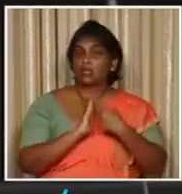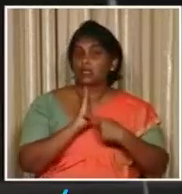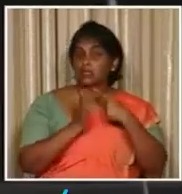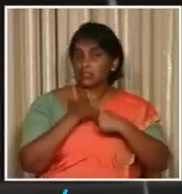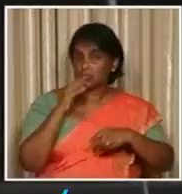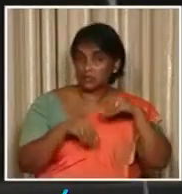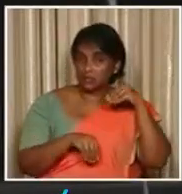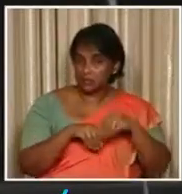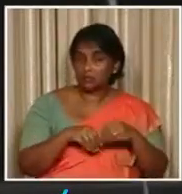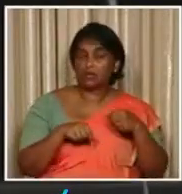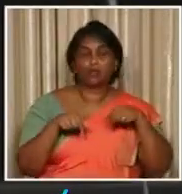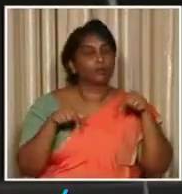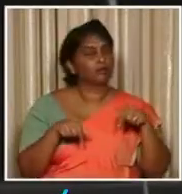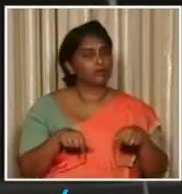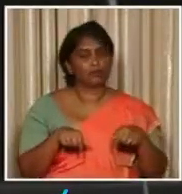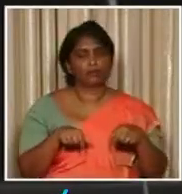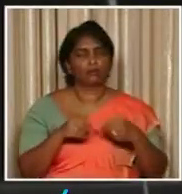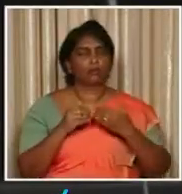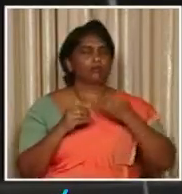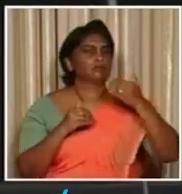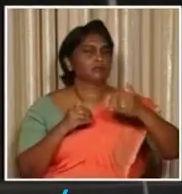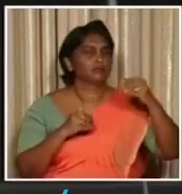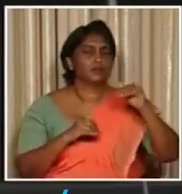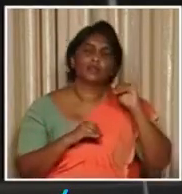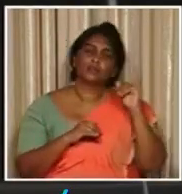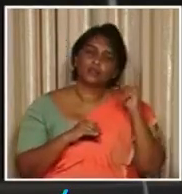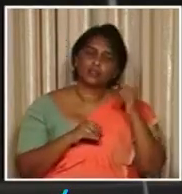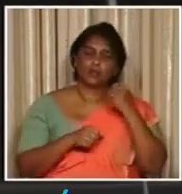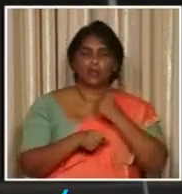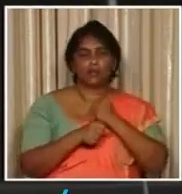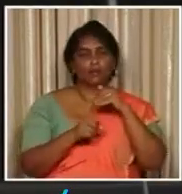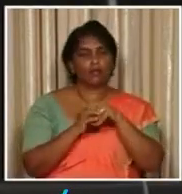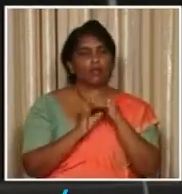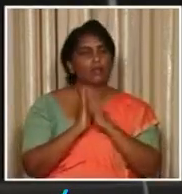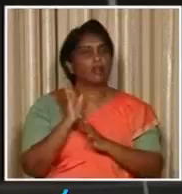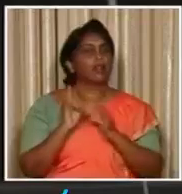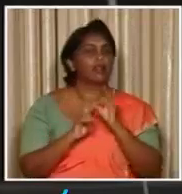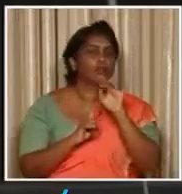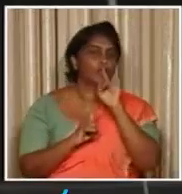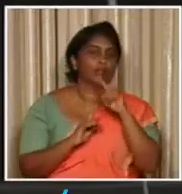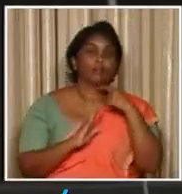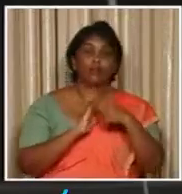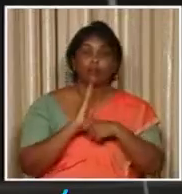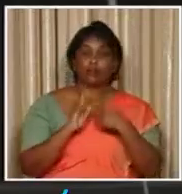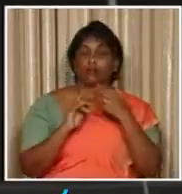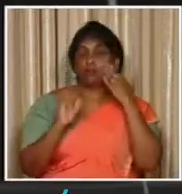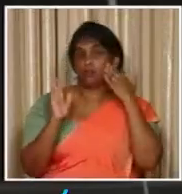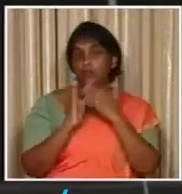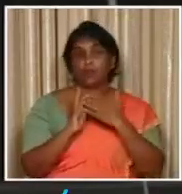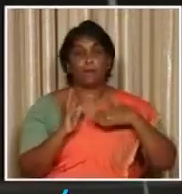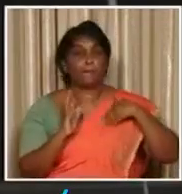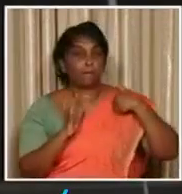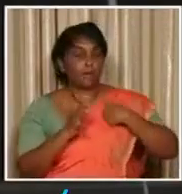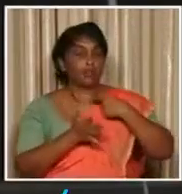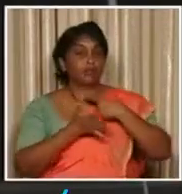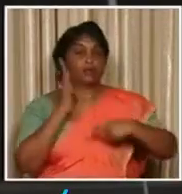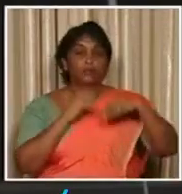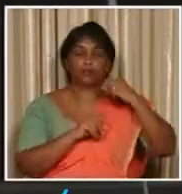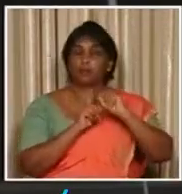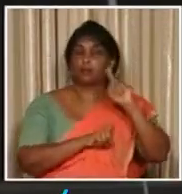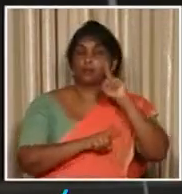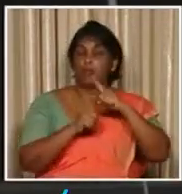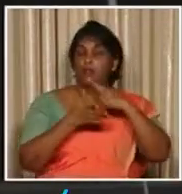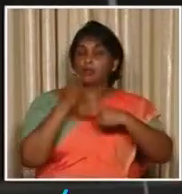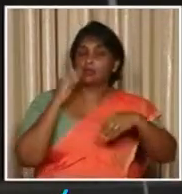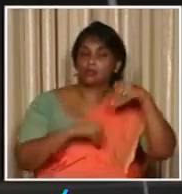ikah, ada kal dalah samarak me andu pakshe meti amati warukiena, orang rata itu balapana pradana me chande, parlimen itu